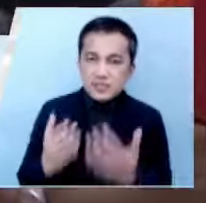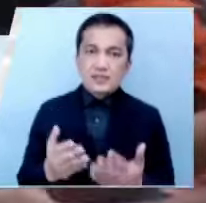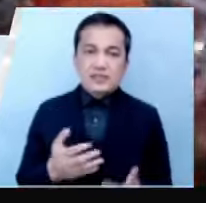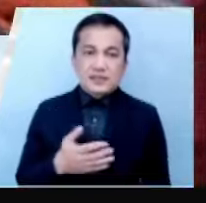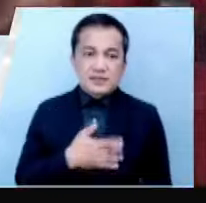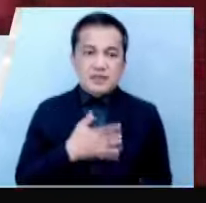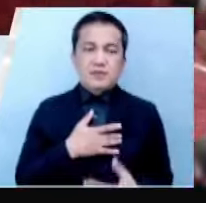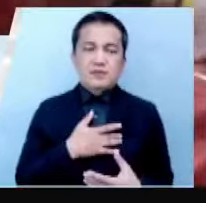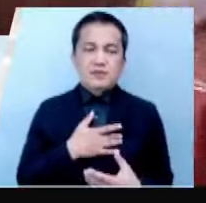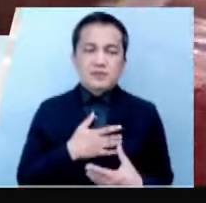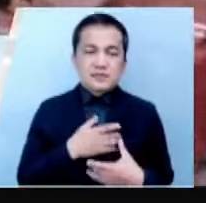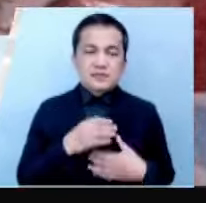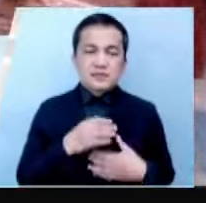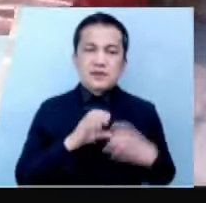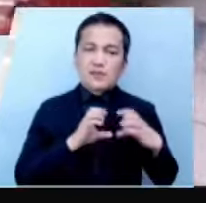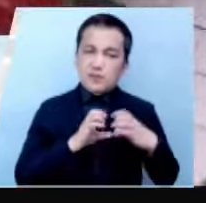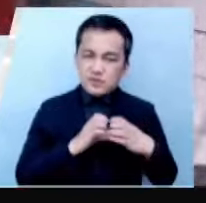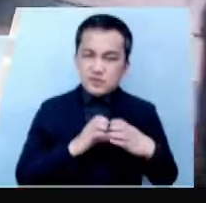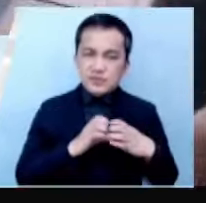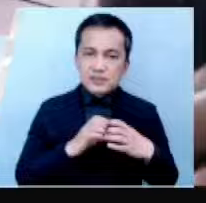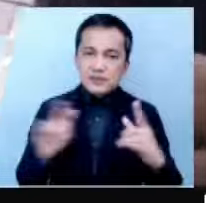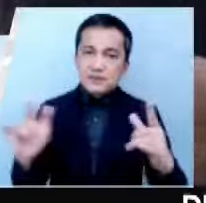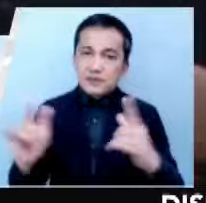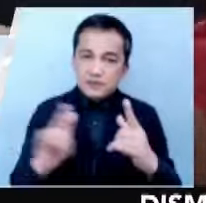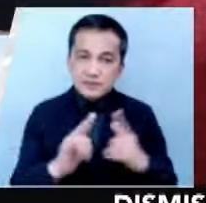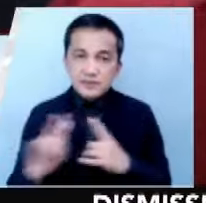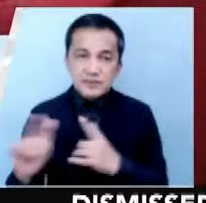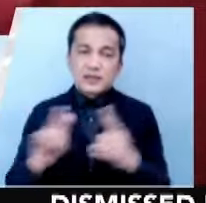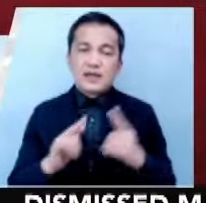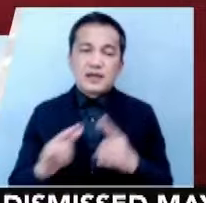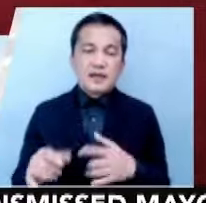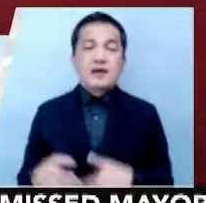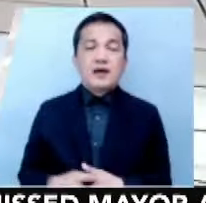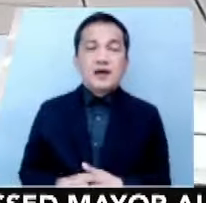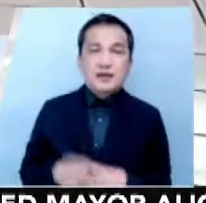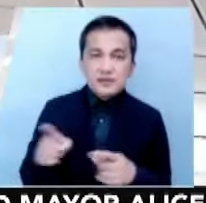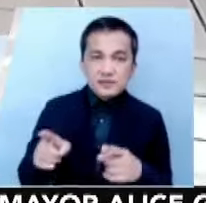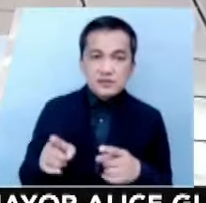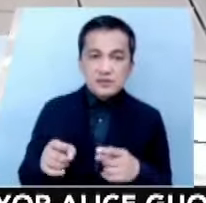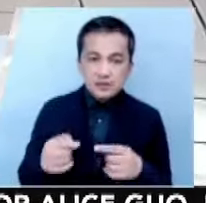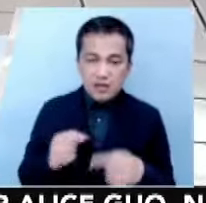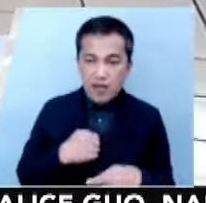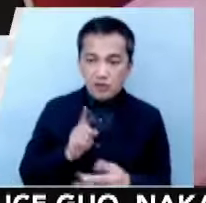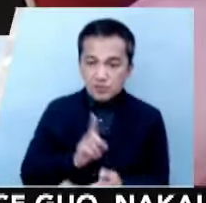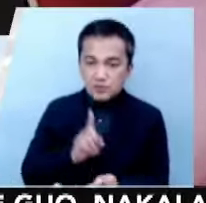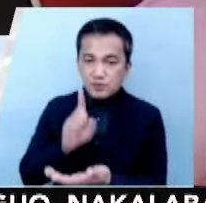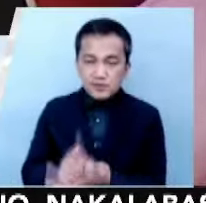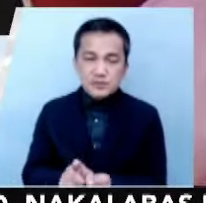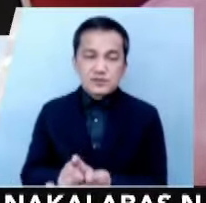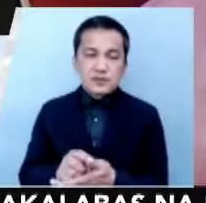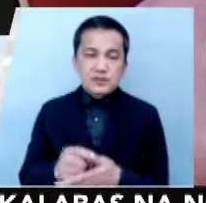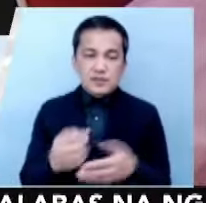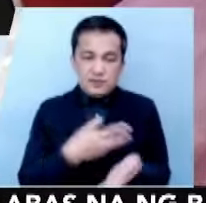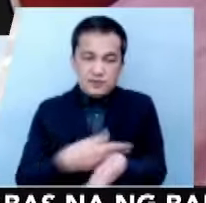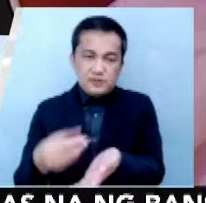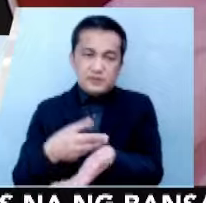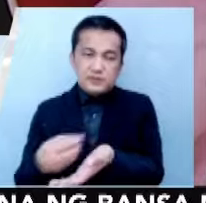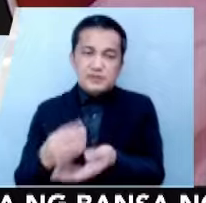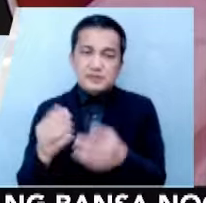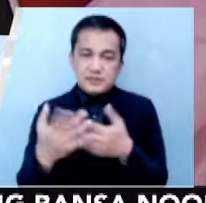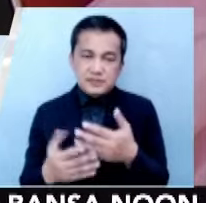yung pagmamahala nating lahat kapag nandito ako sa bloodletting sa Ever Commonwealth. Love